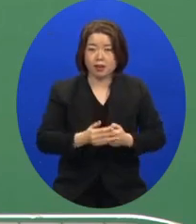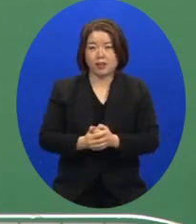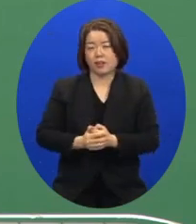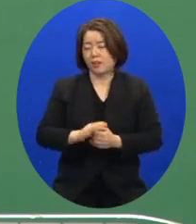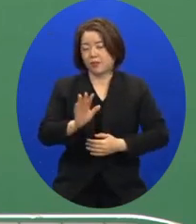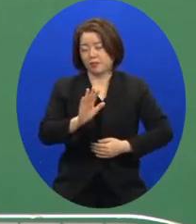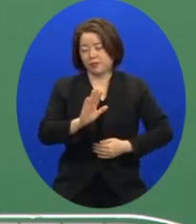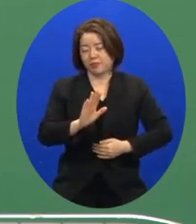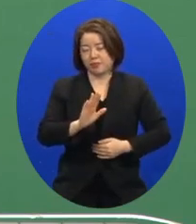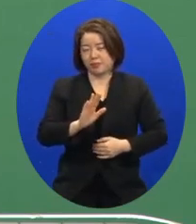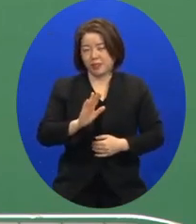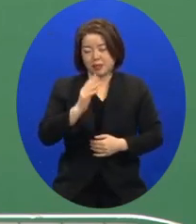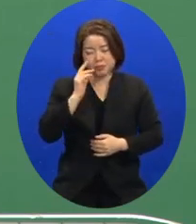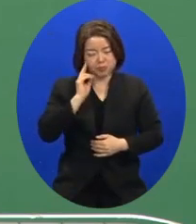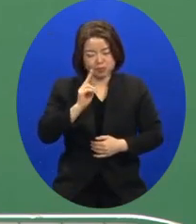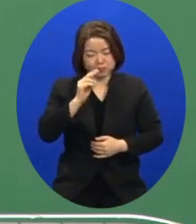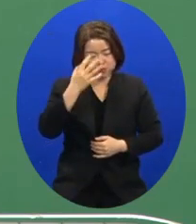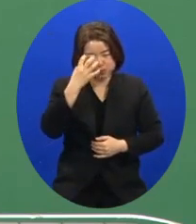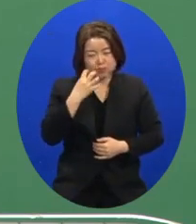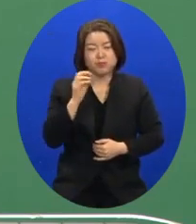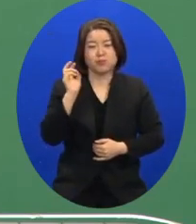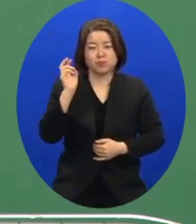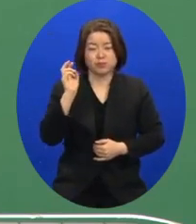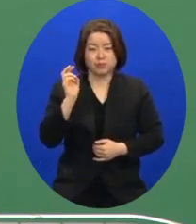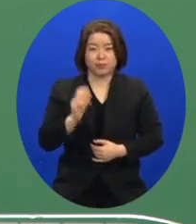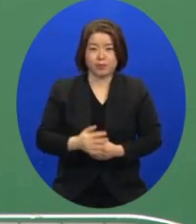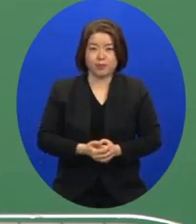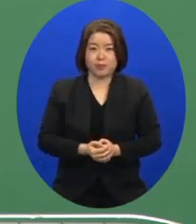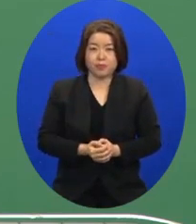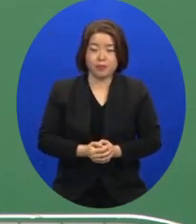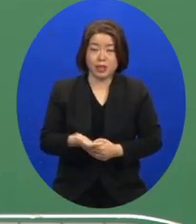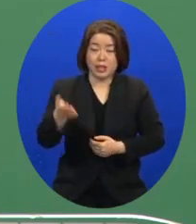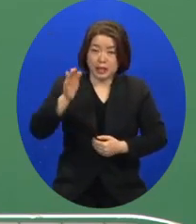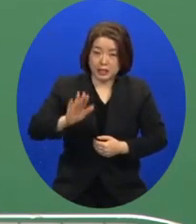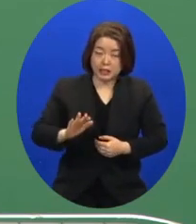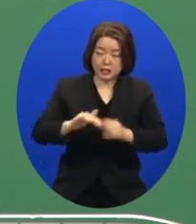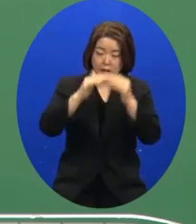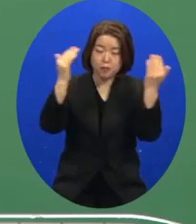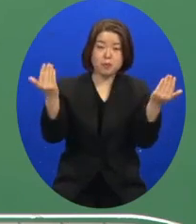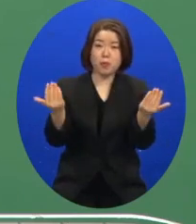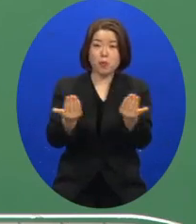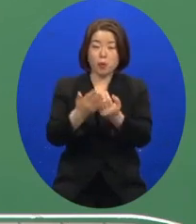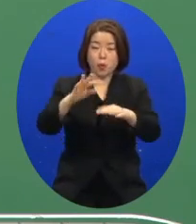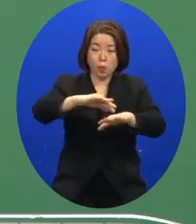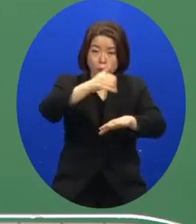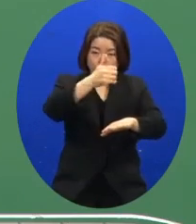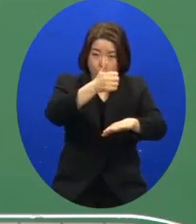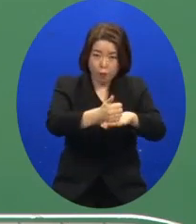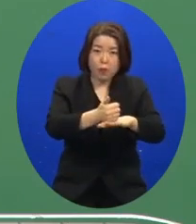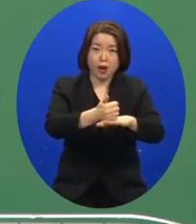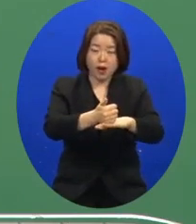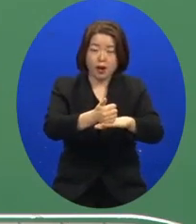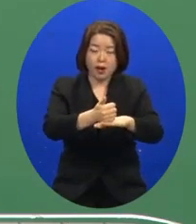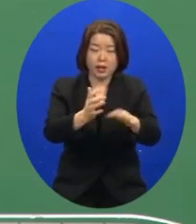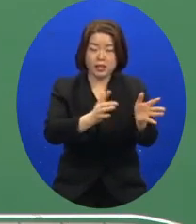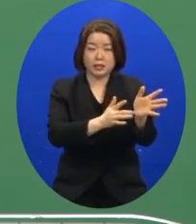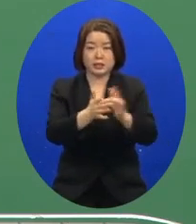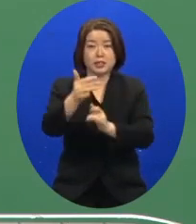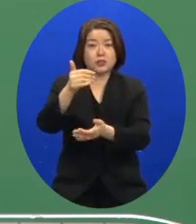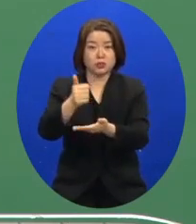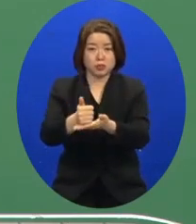정말 끔찍한 일이죠. 그런데 만왕의 왕이신 온 인류의 구주이신